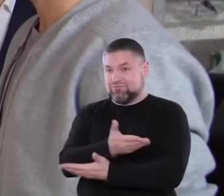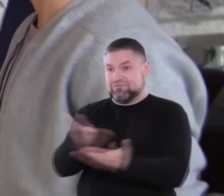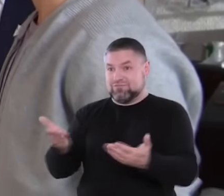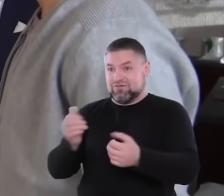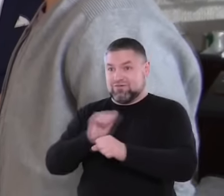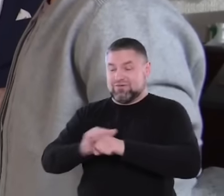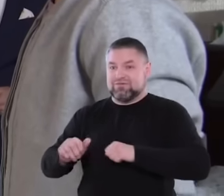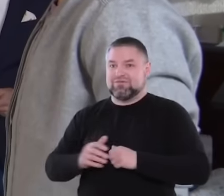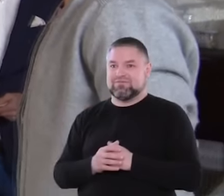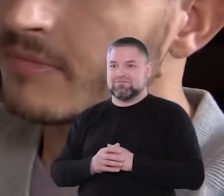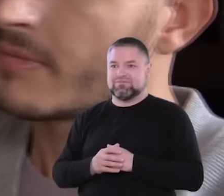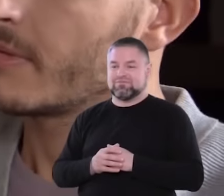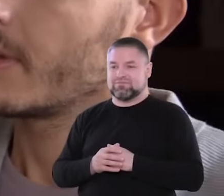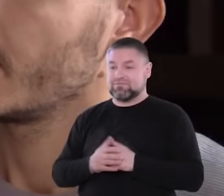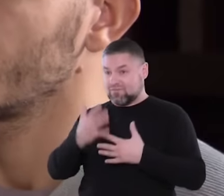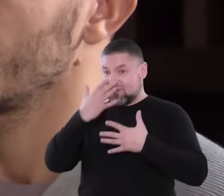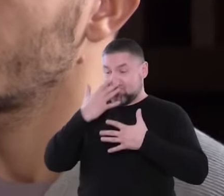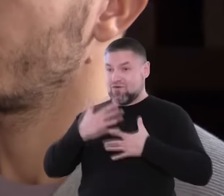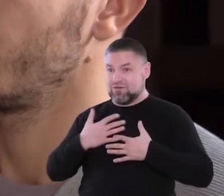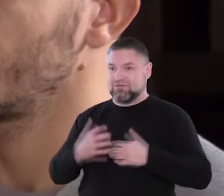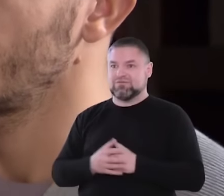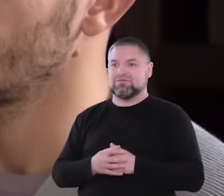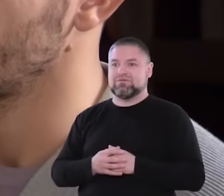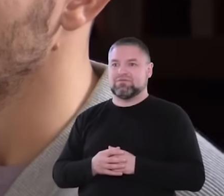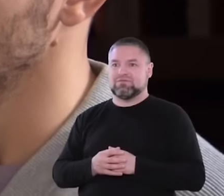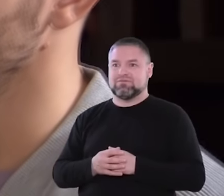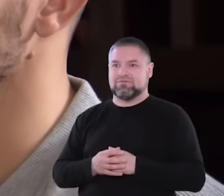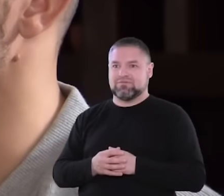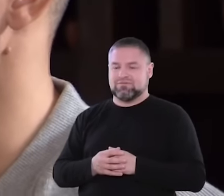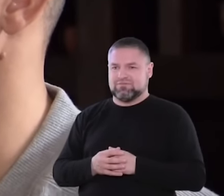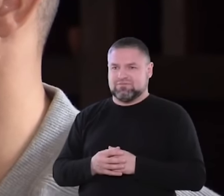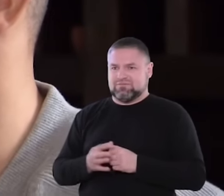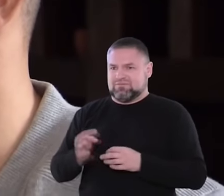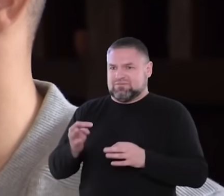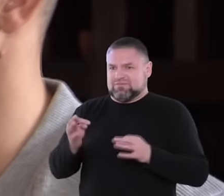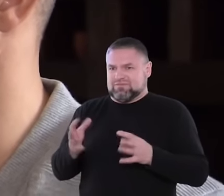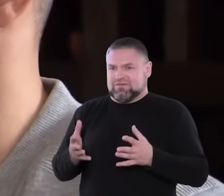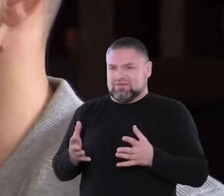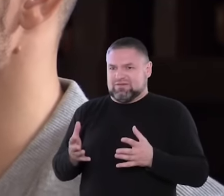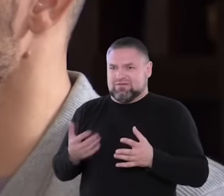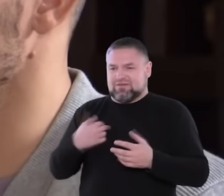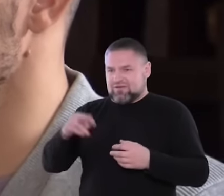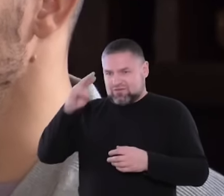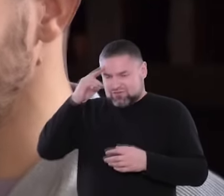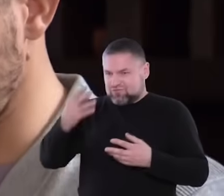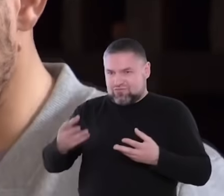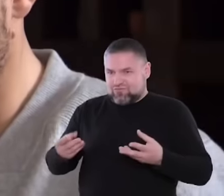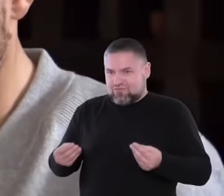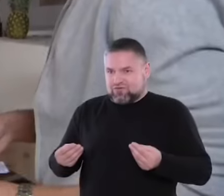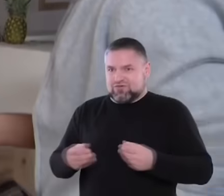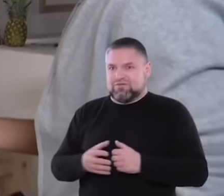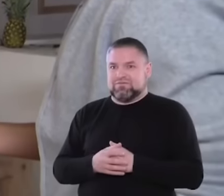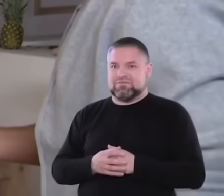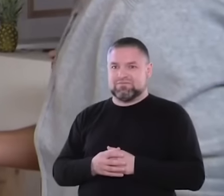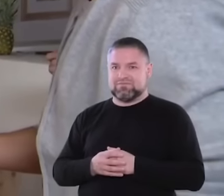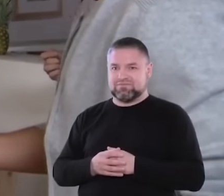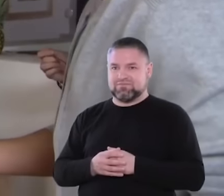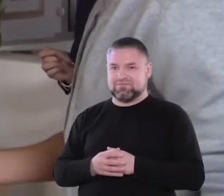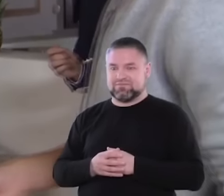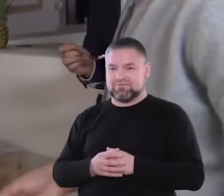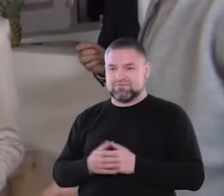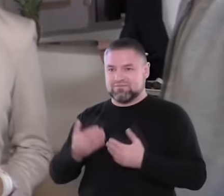one. To co, pokażesz? No tak, tylko że ja dalej nie rozumiem po co.